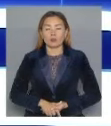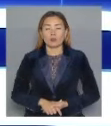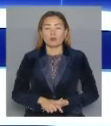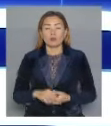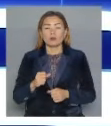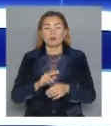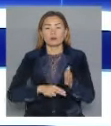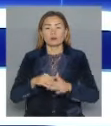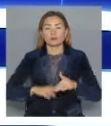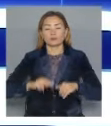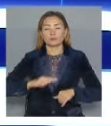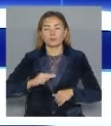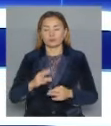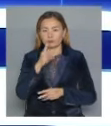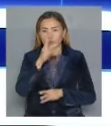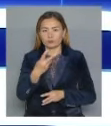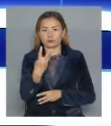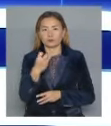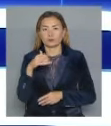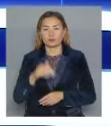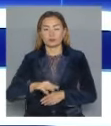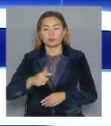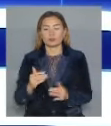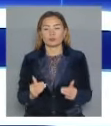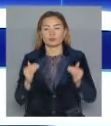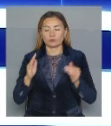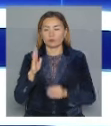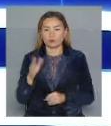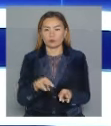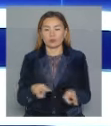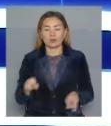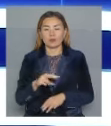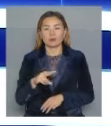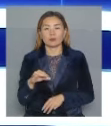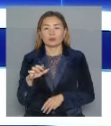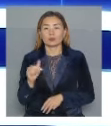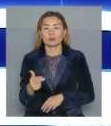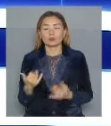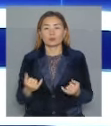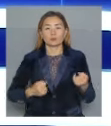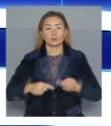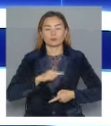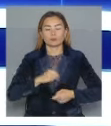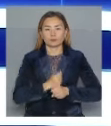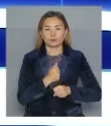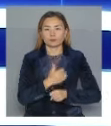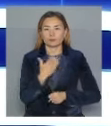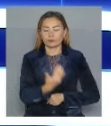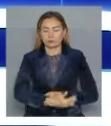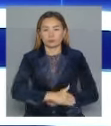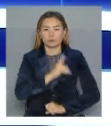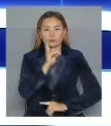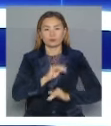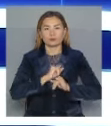Коммуналдық сала қызметкерлерінің жалақысы 300 мың теңгеге жетеді. Министр Әлбек Қуантаров коммуналдық кәсіпорындар қызметінің